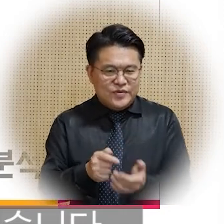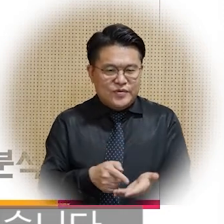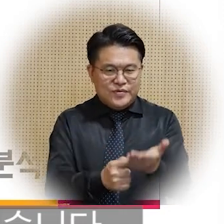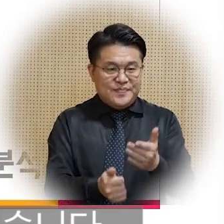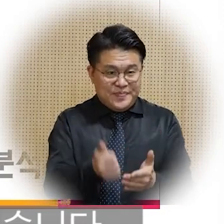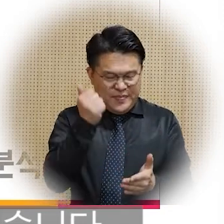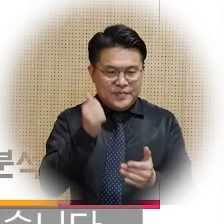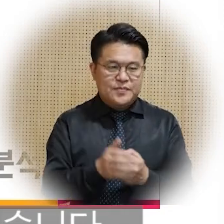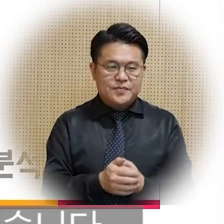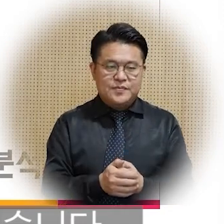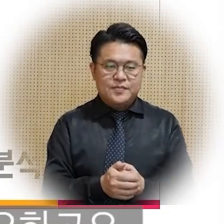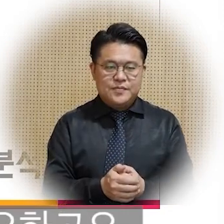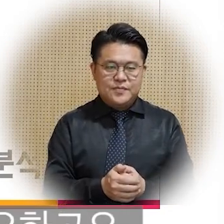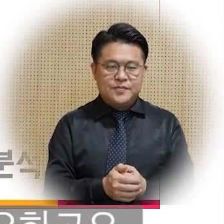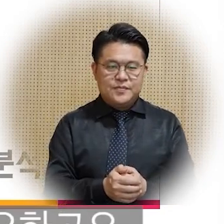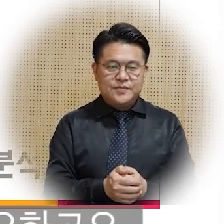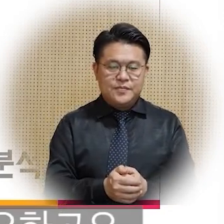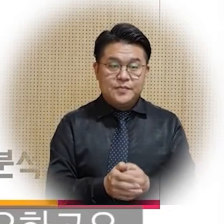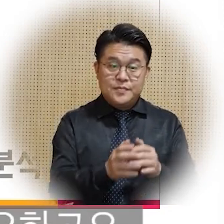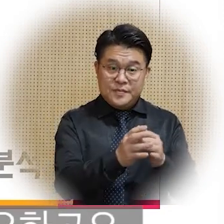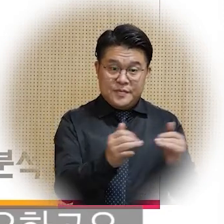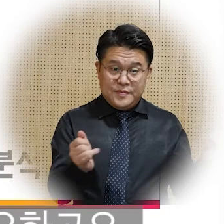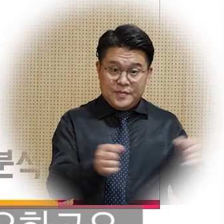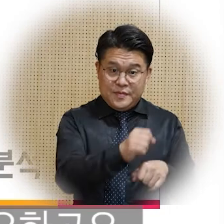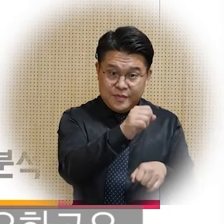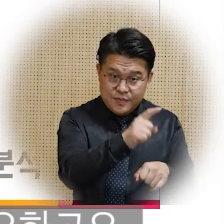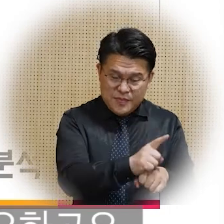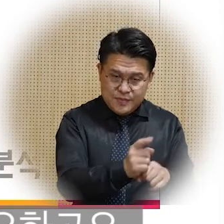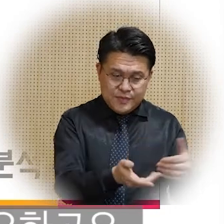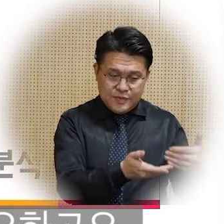게 좋지 않을까 싶습니다. 자, 그래서